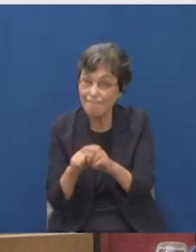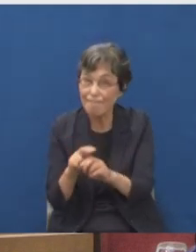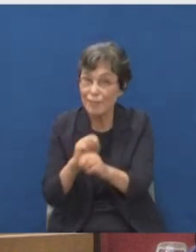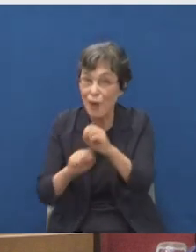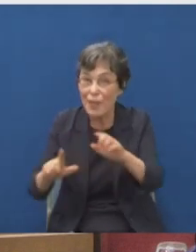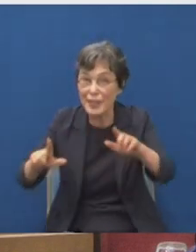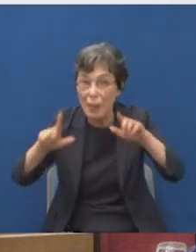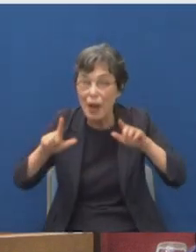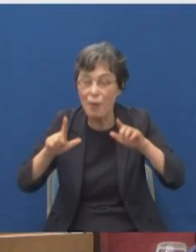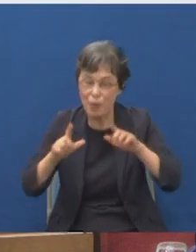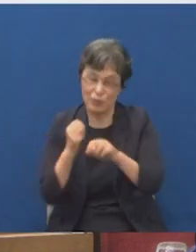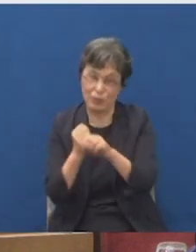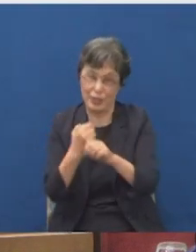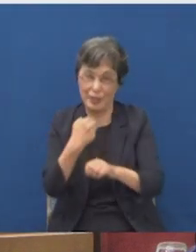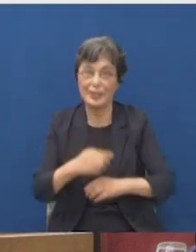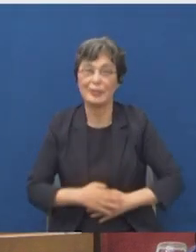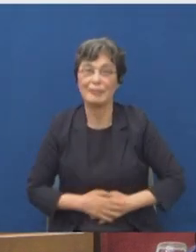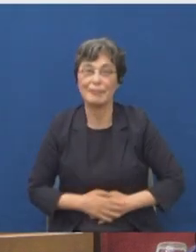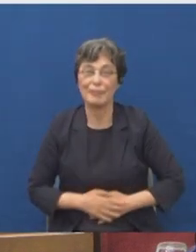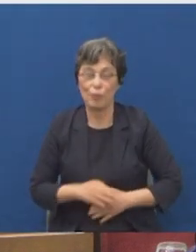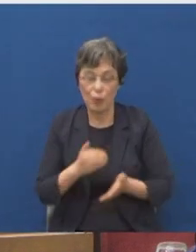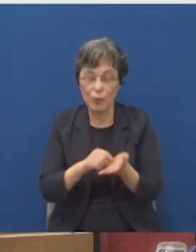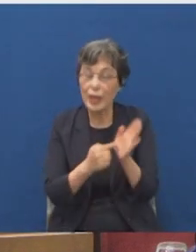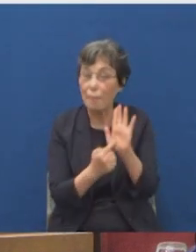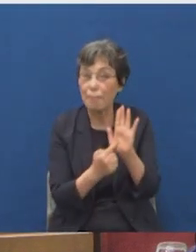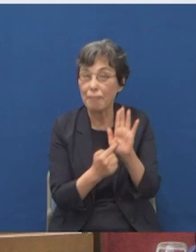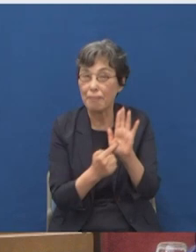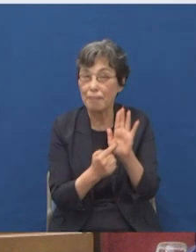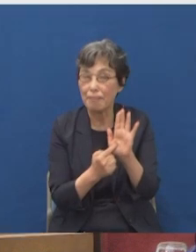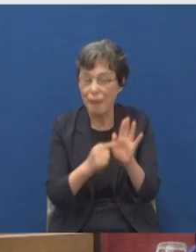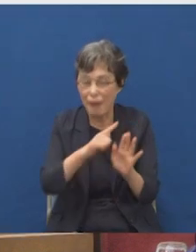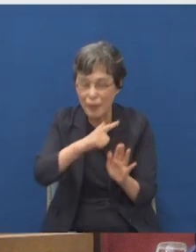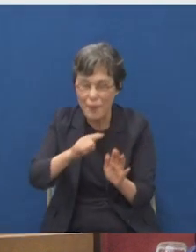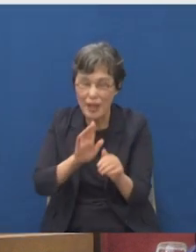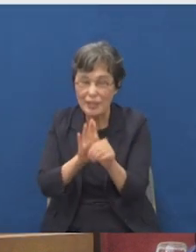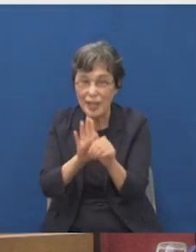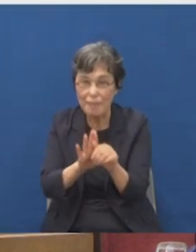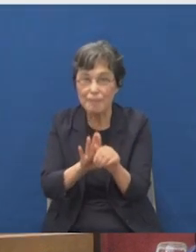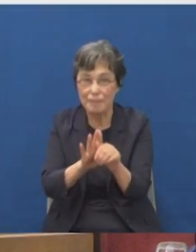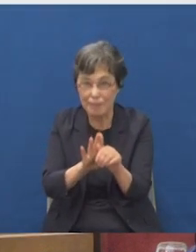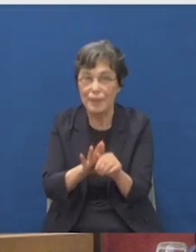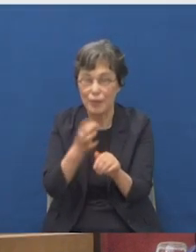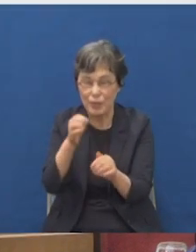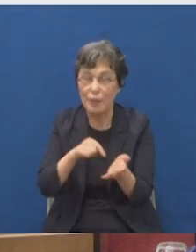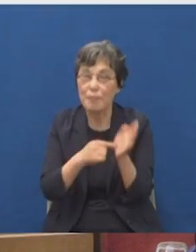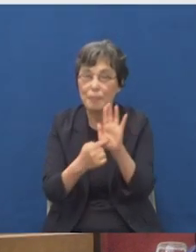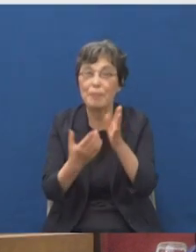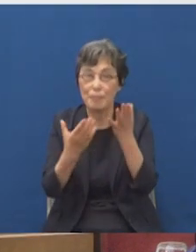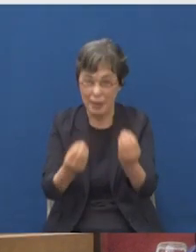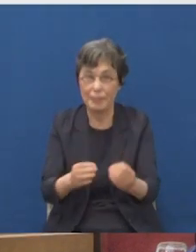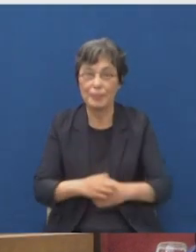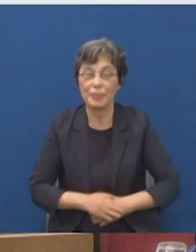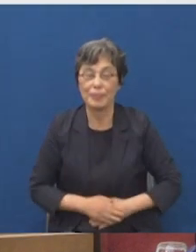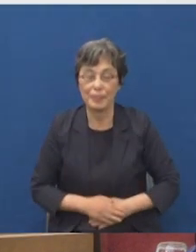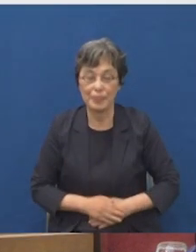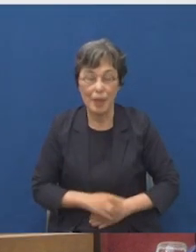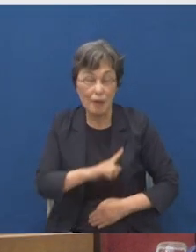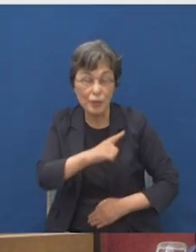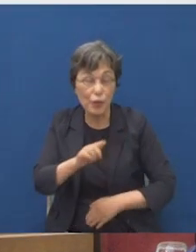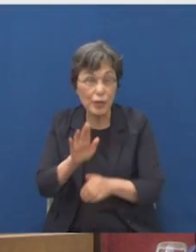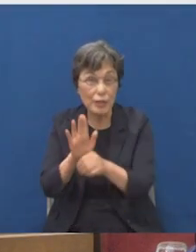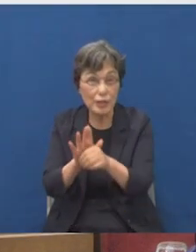番を創出してまいります。この度の予算では、重層的支援体制の構築に向けた予算を計上しております。重層的支援